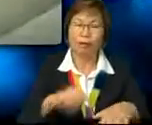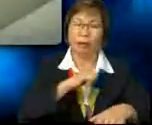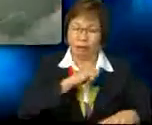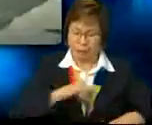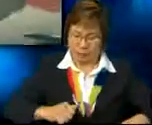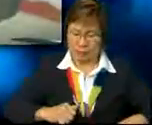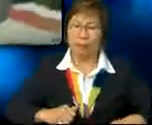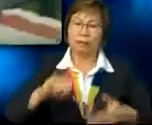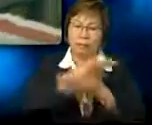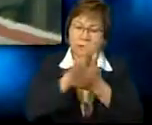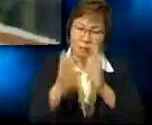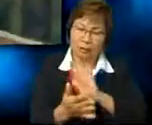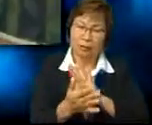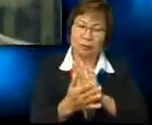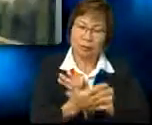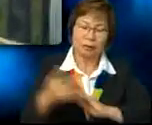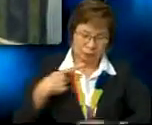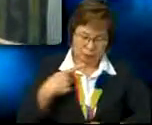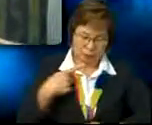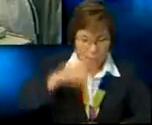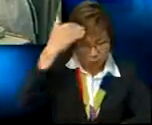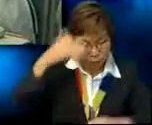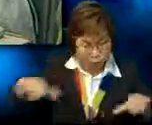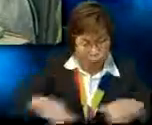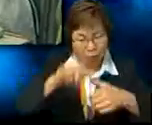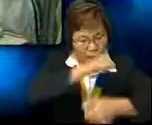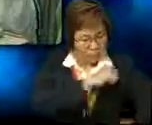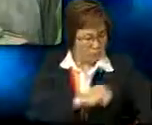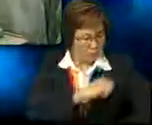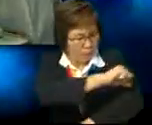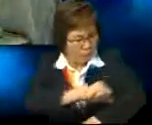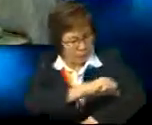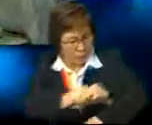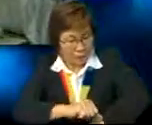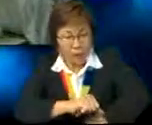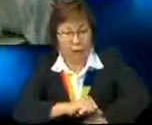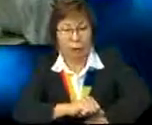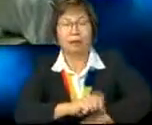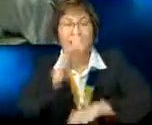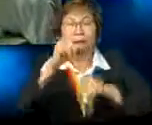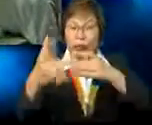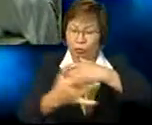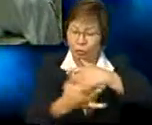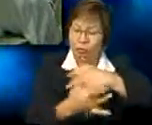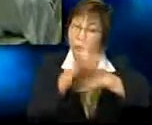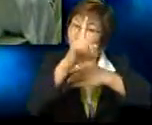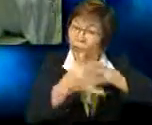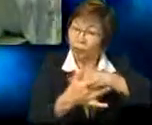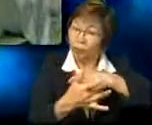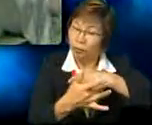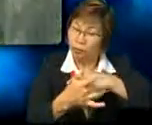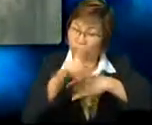pembedahan. Jadi kita kena tahulah cara-cara untuk membuat pembedahan. Itu adalah satu teknik yang